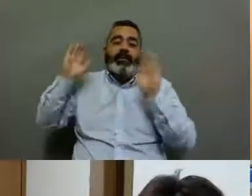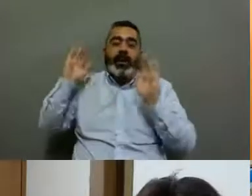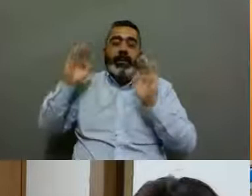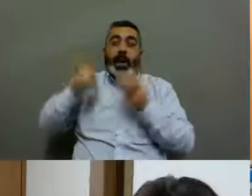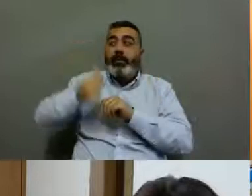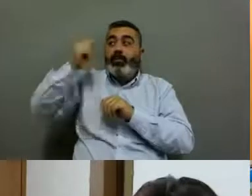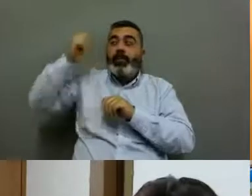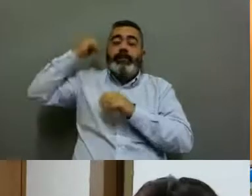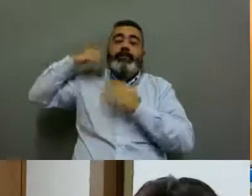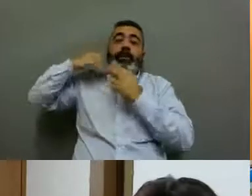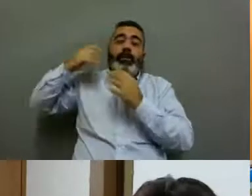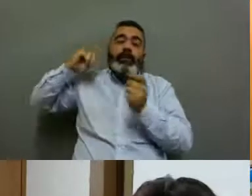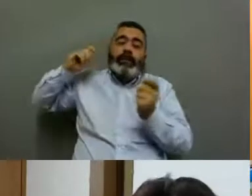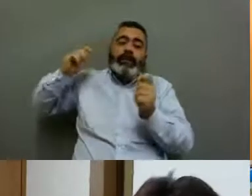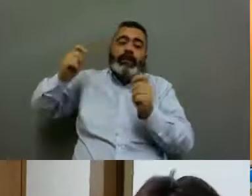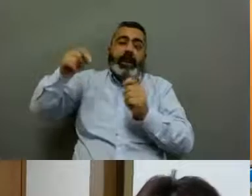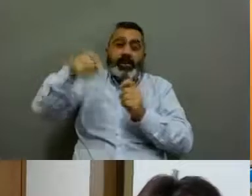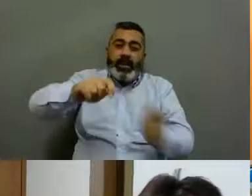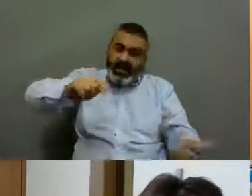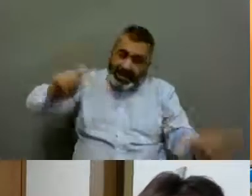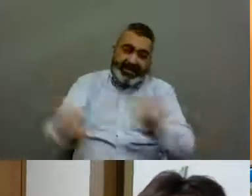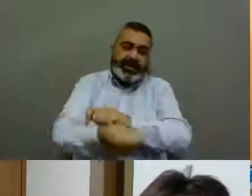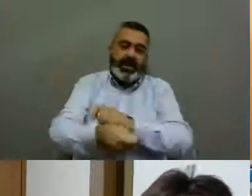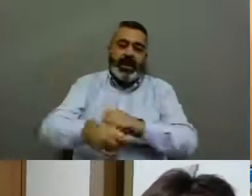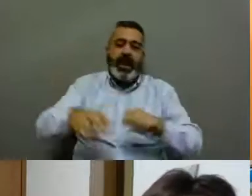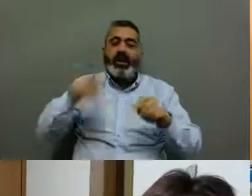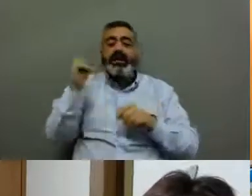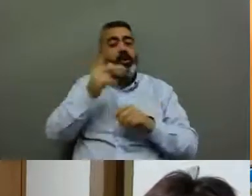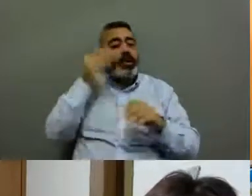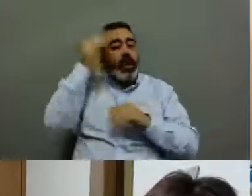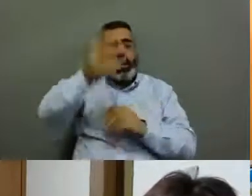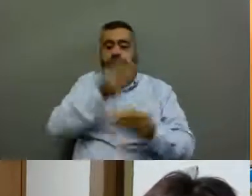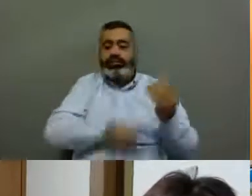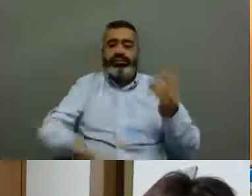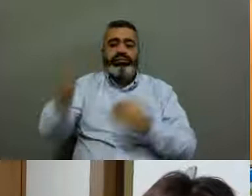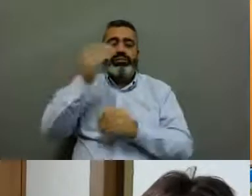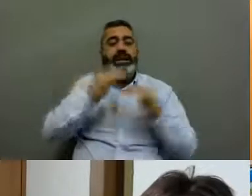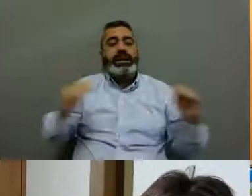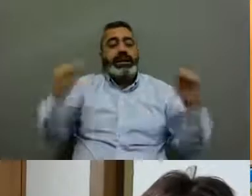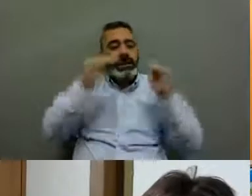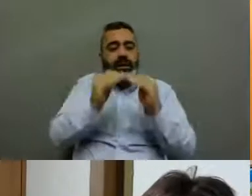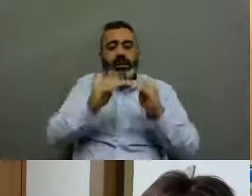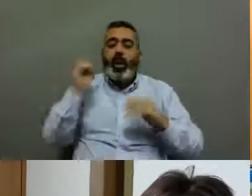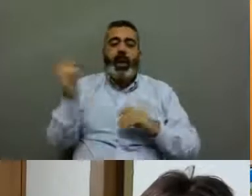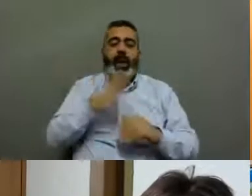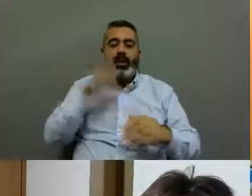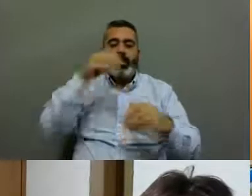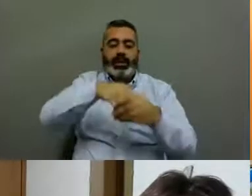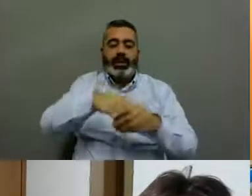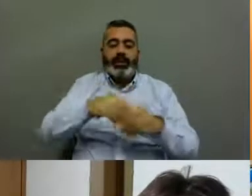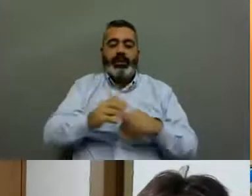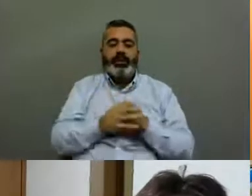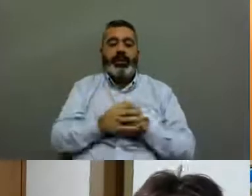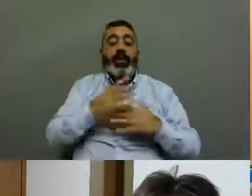από εμάς. Και ότι η κοινωνία μας τα επόμενα χρόνια θα είναι πολύ καλύτερη, πολύ πιο ίση και πολύ πιο δίκαιη για όλους μας. Να